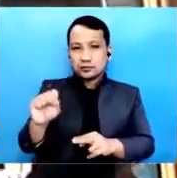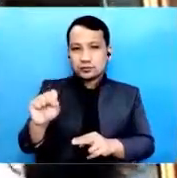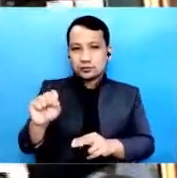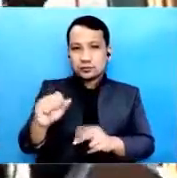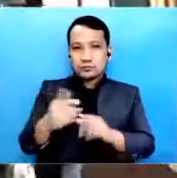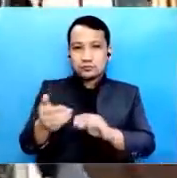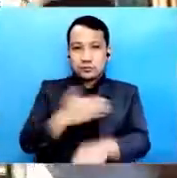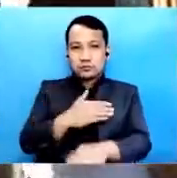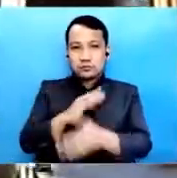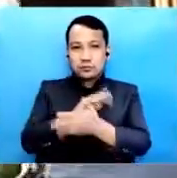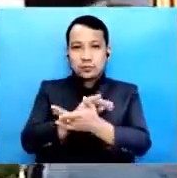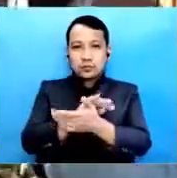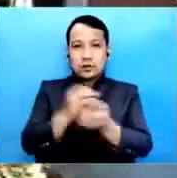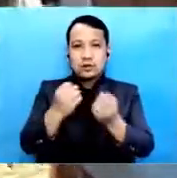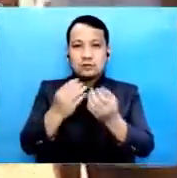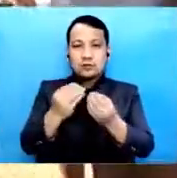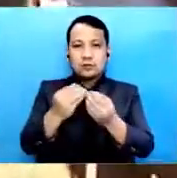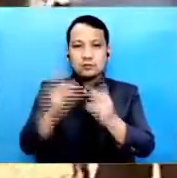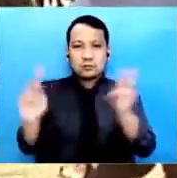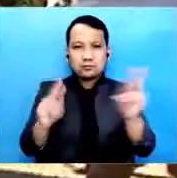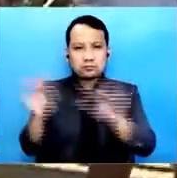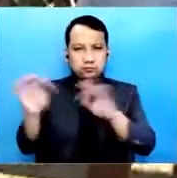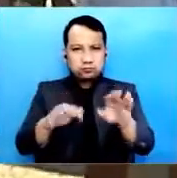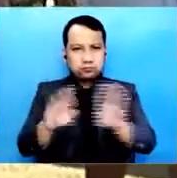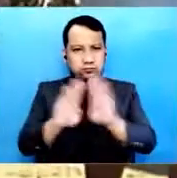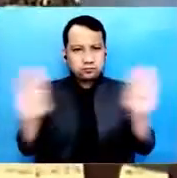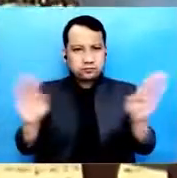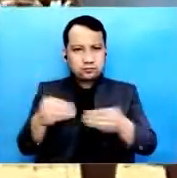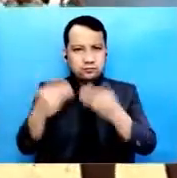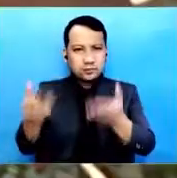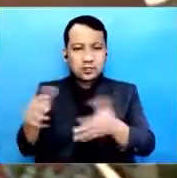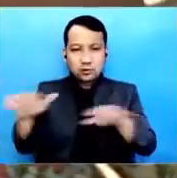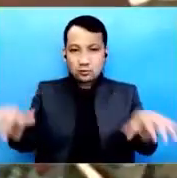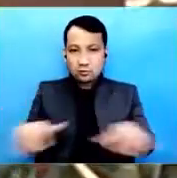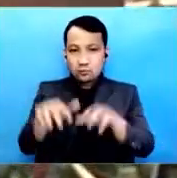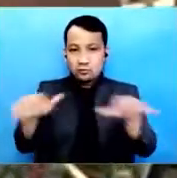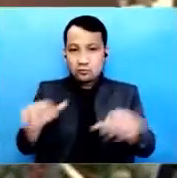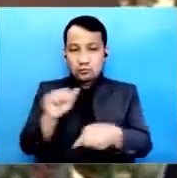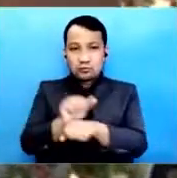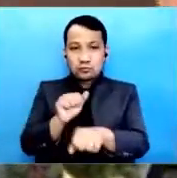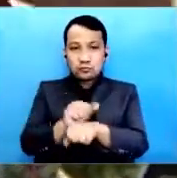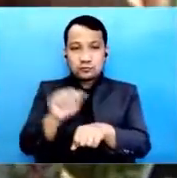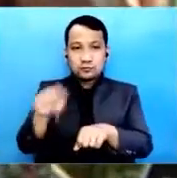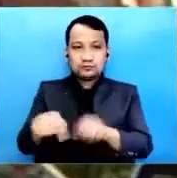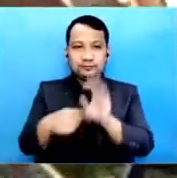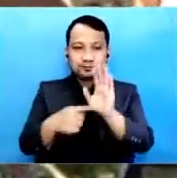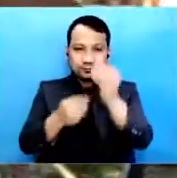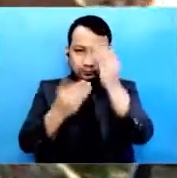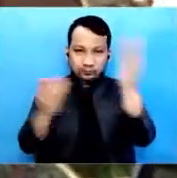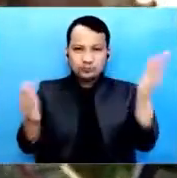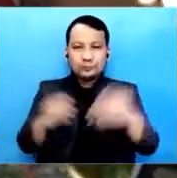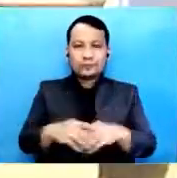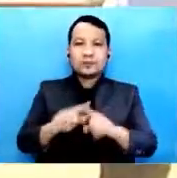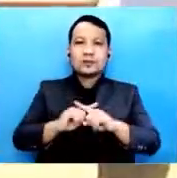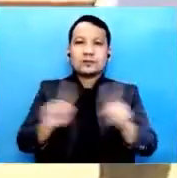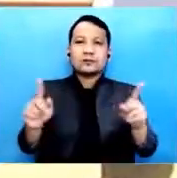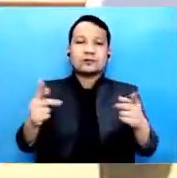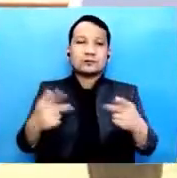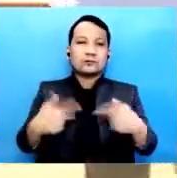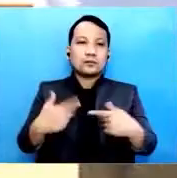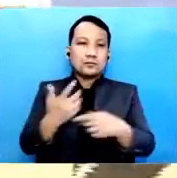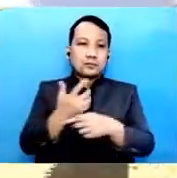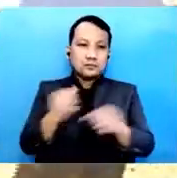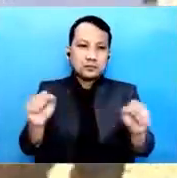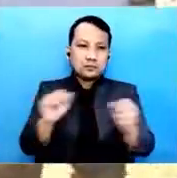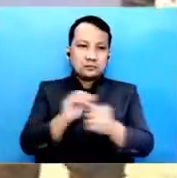magpandemya, maraming residente ang nabigyan ng trabaho dahil sa Mangrove Propagation Information Center. Pero hindi sila nakaligtas sa banta